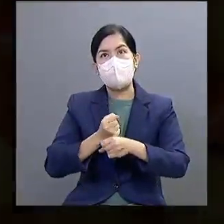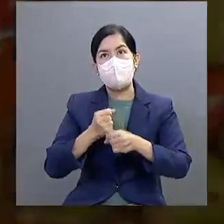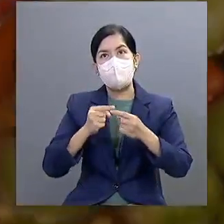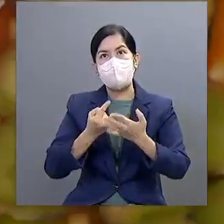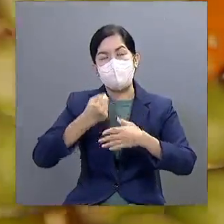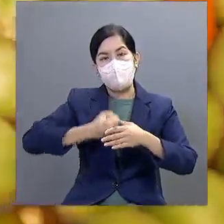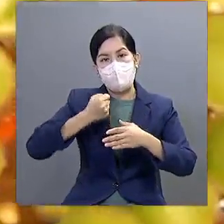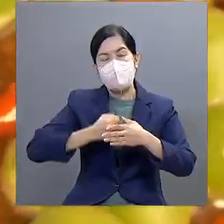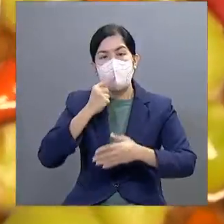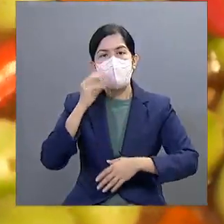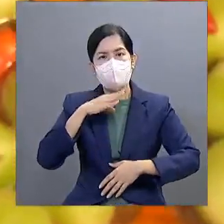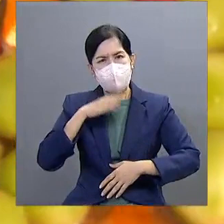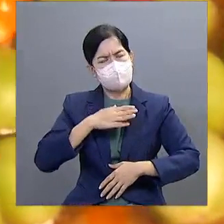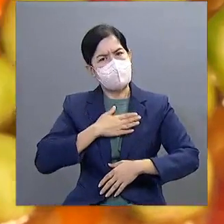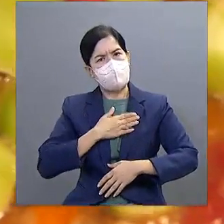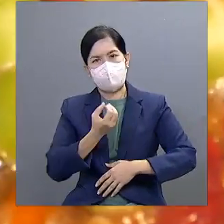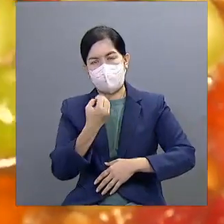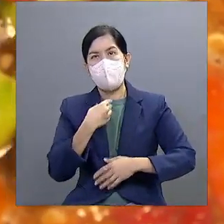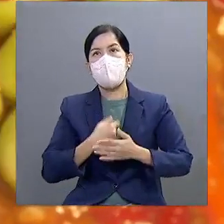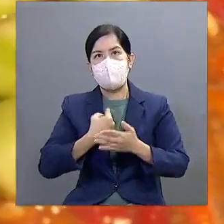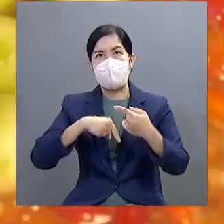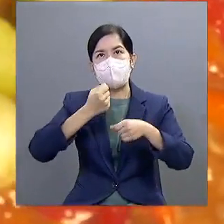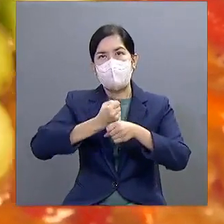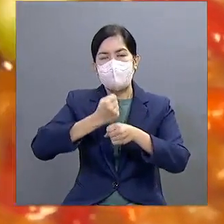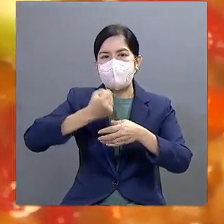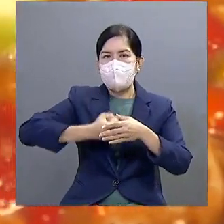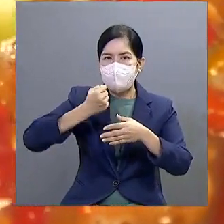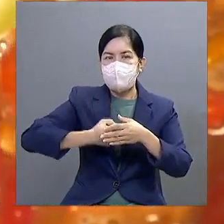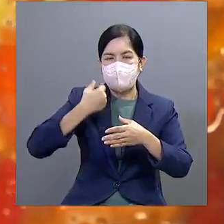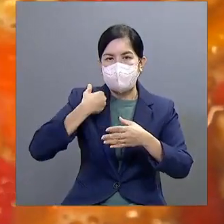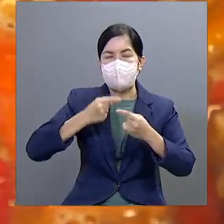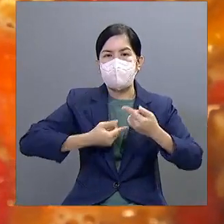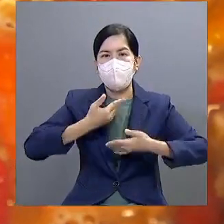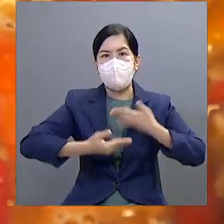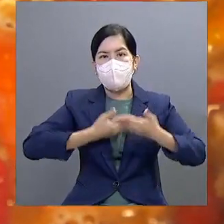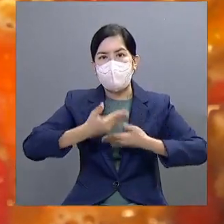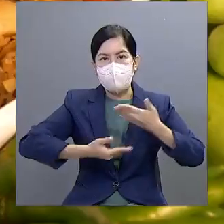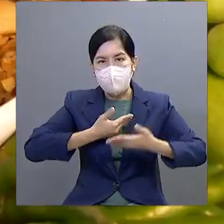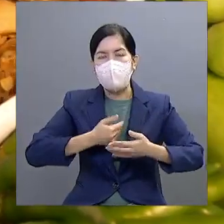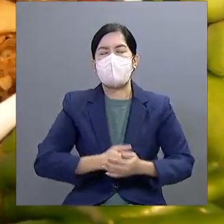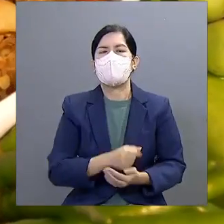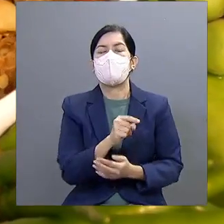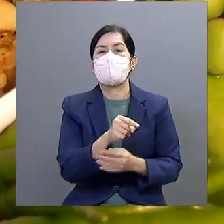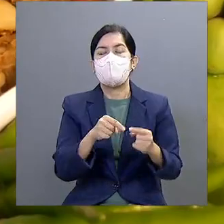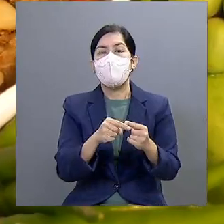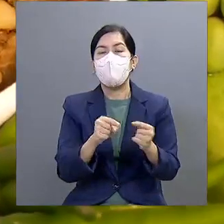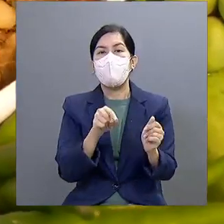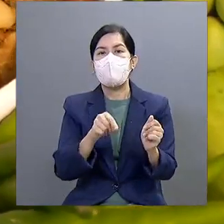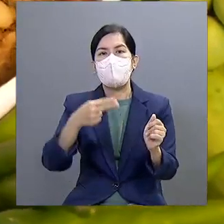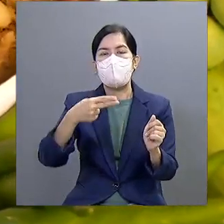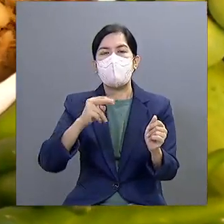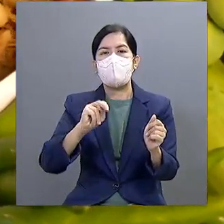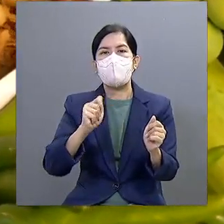ถอะไปตำน้ำพริกขายไปทำน้ำพริกขายไปขายที่ตลาดจุลินทวงศ์เกือบถึงหนองจอกอ่ะเนี่ยไปเริ่มต้นตร